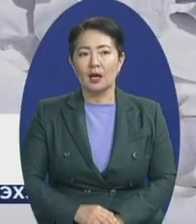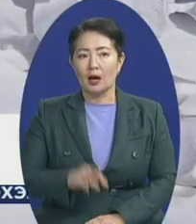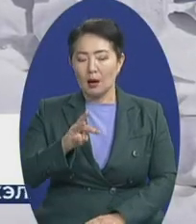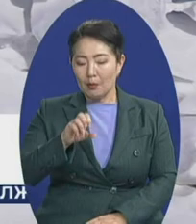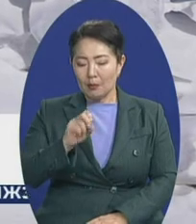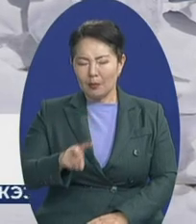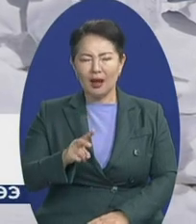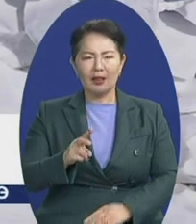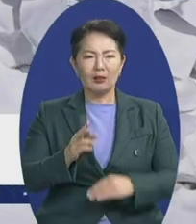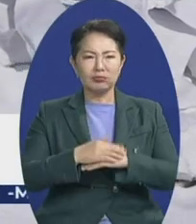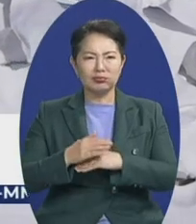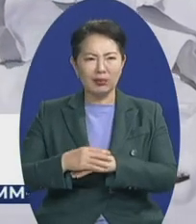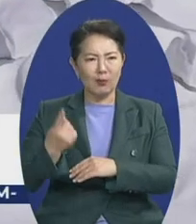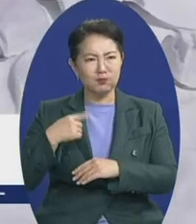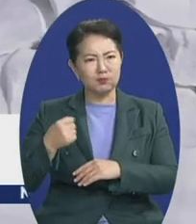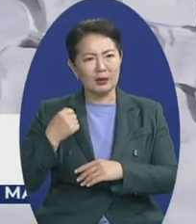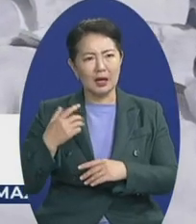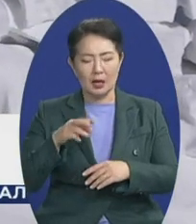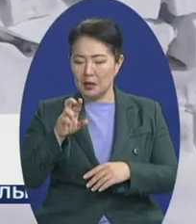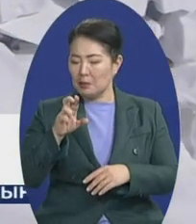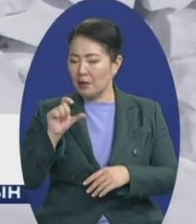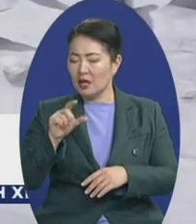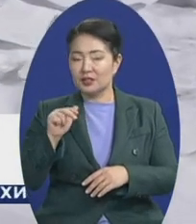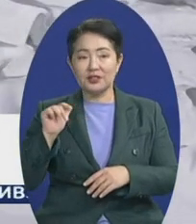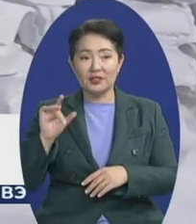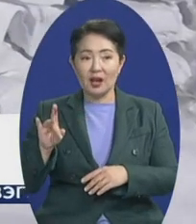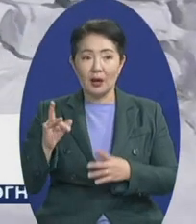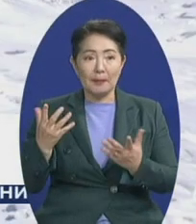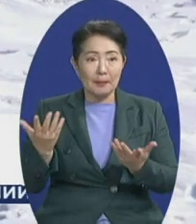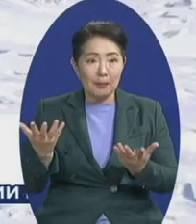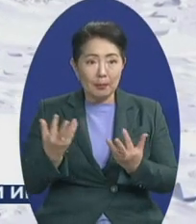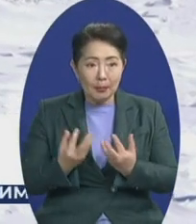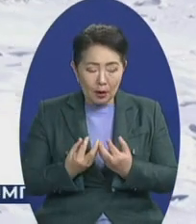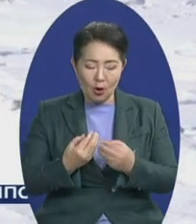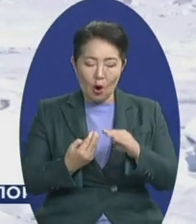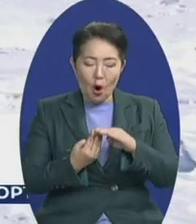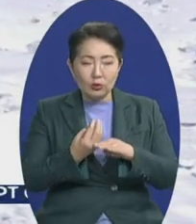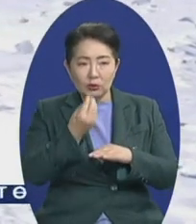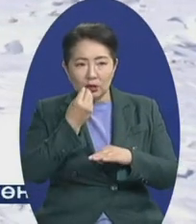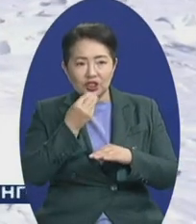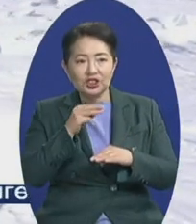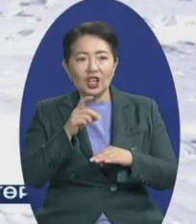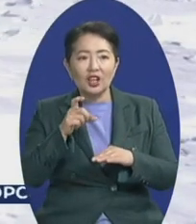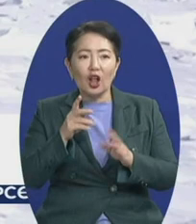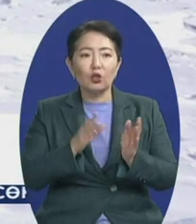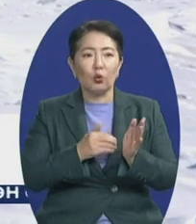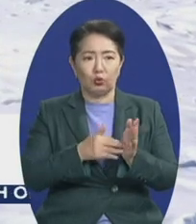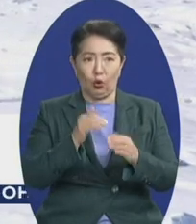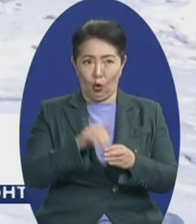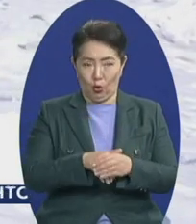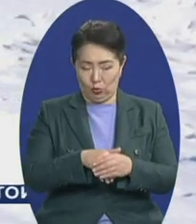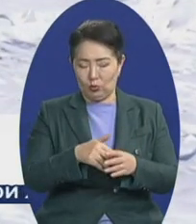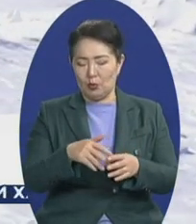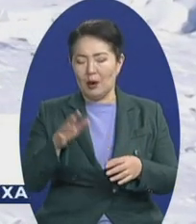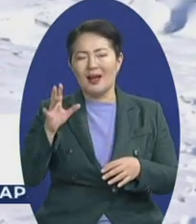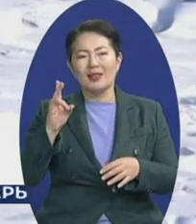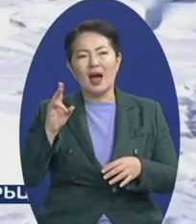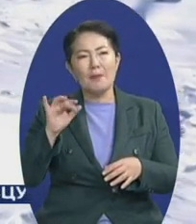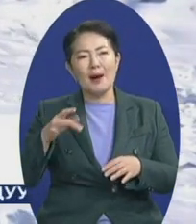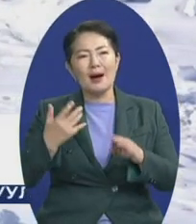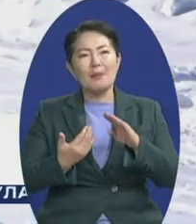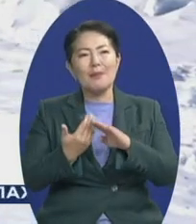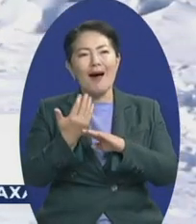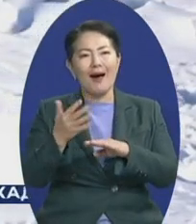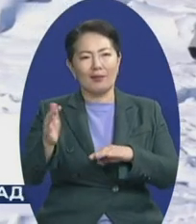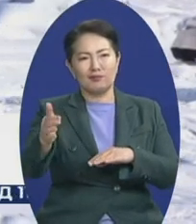малын хорогдлын үндсэн шалтгаан нь бэлчээр хомстож үүс тэжээлийн дутагдалд орж байна. За нөгөө талдаа намрын өдрөдөө байгалийн хатлан бэлтгэх боломж жил